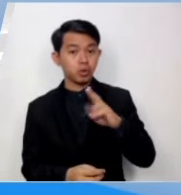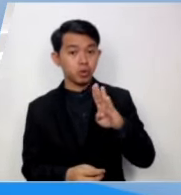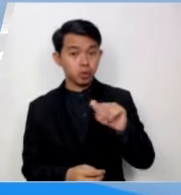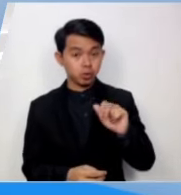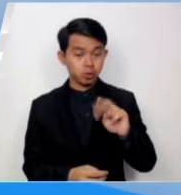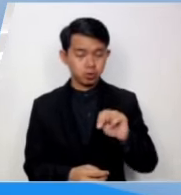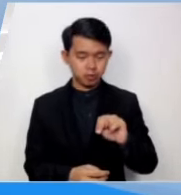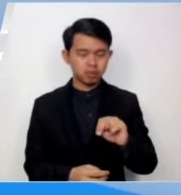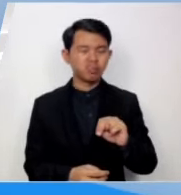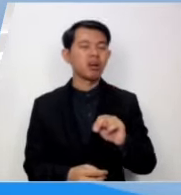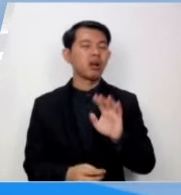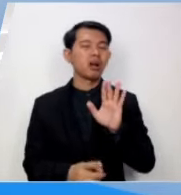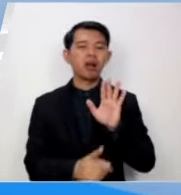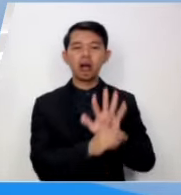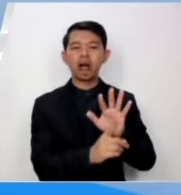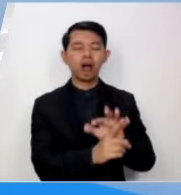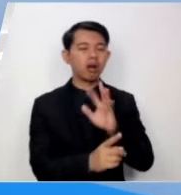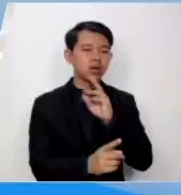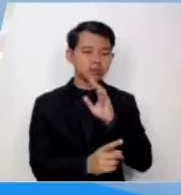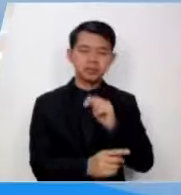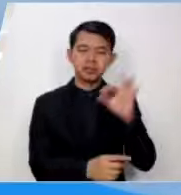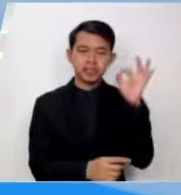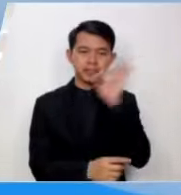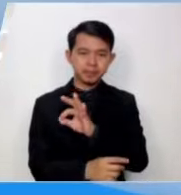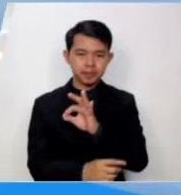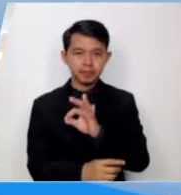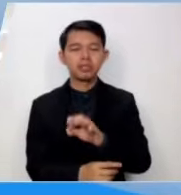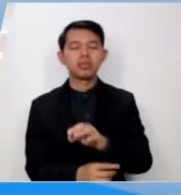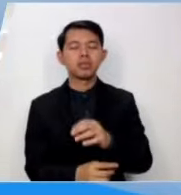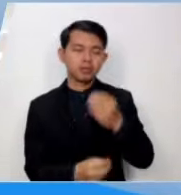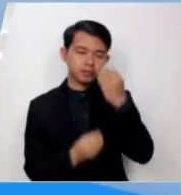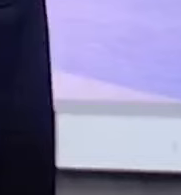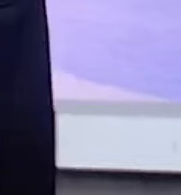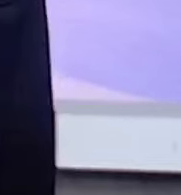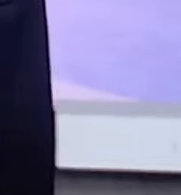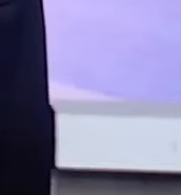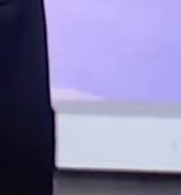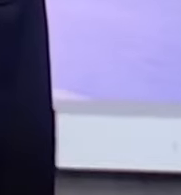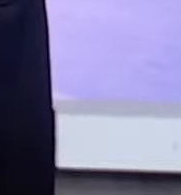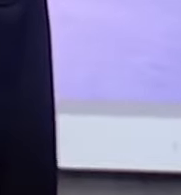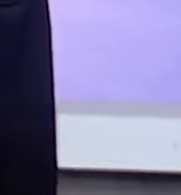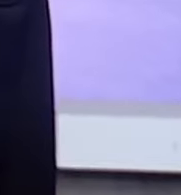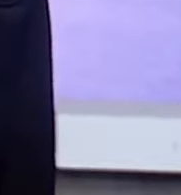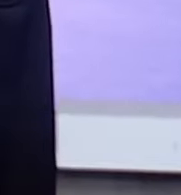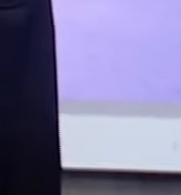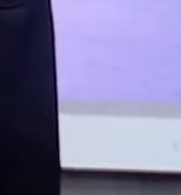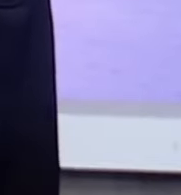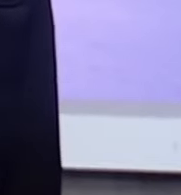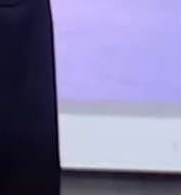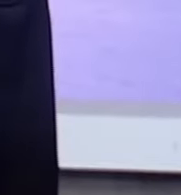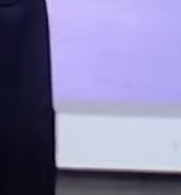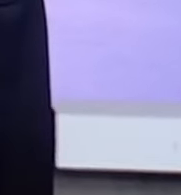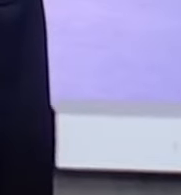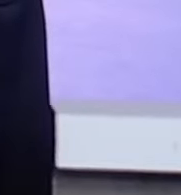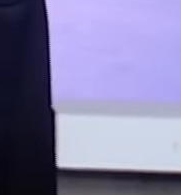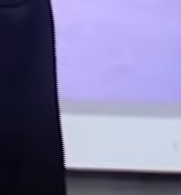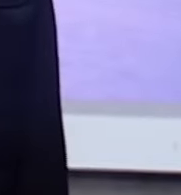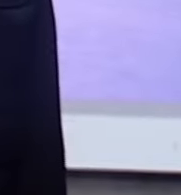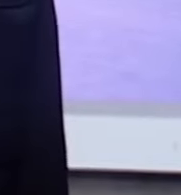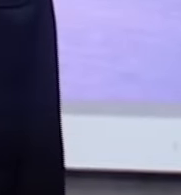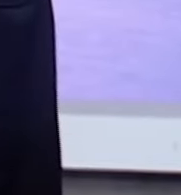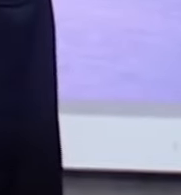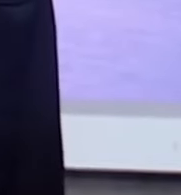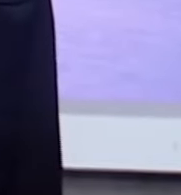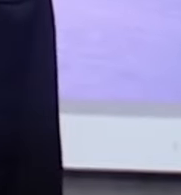sa isinuting mga affidavit sa Senate inquiry at court proceedings. Mga kapuso, sama-sama tayong maging